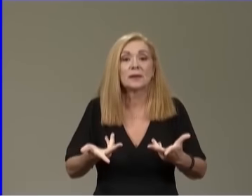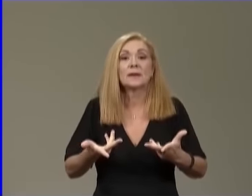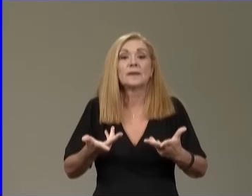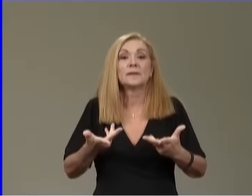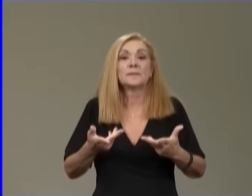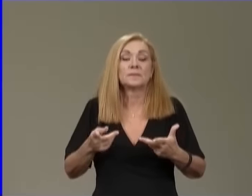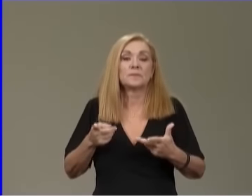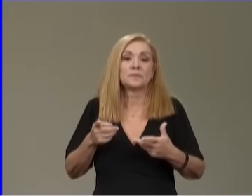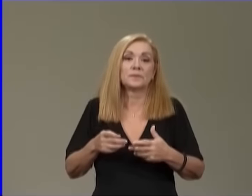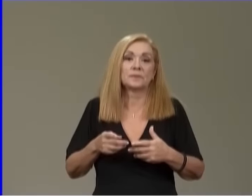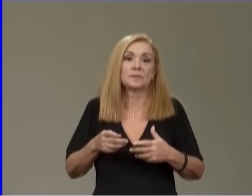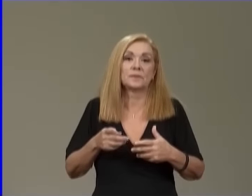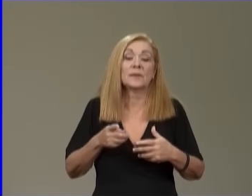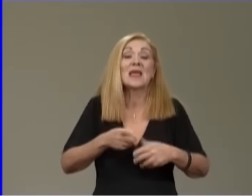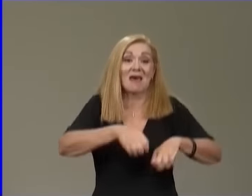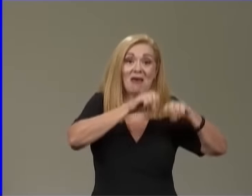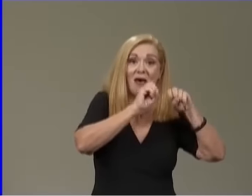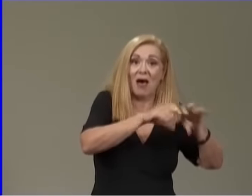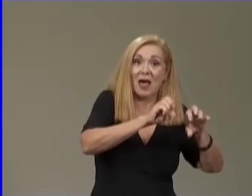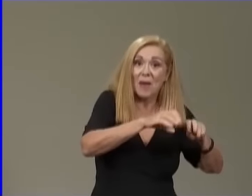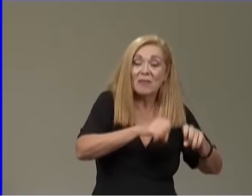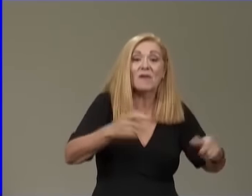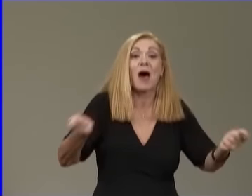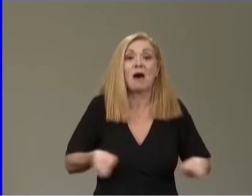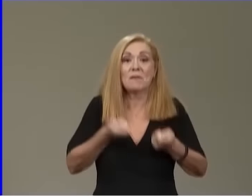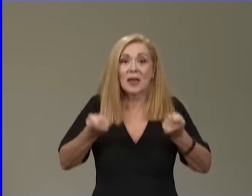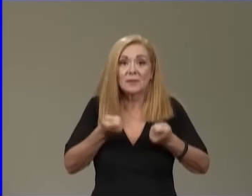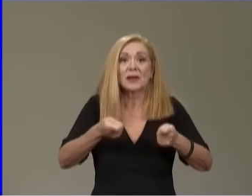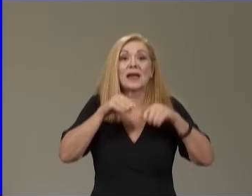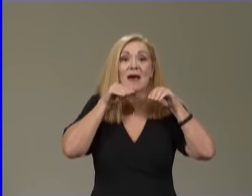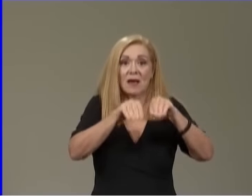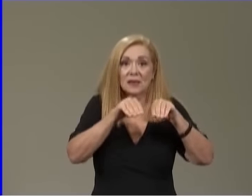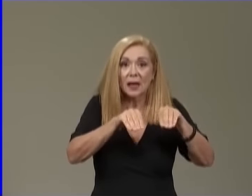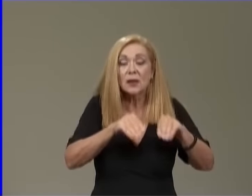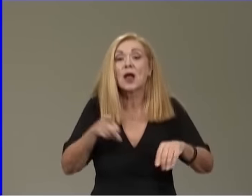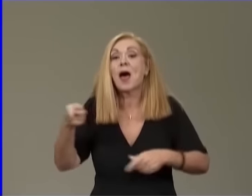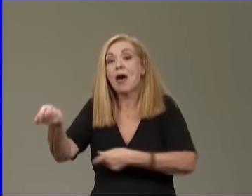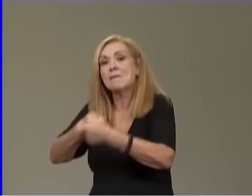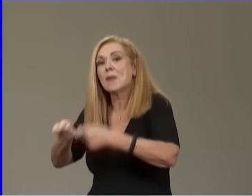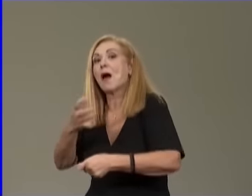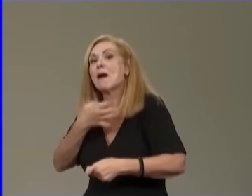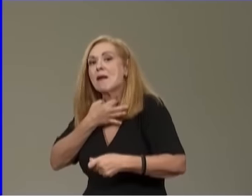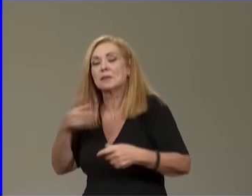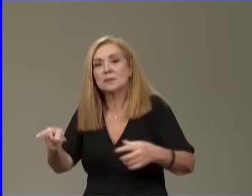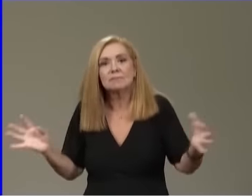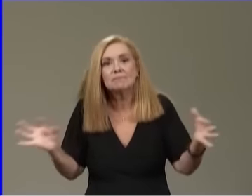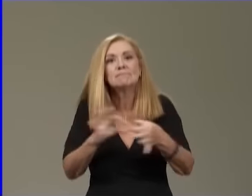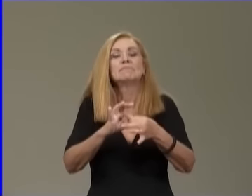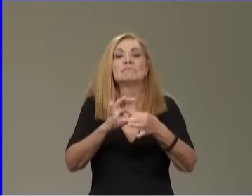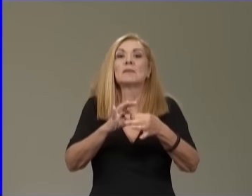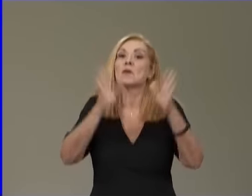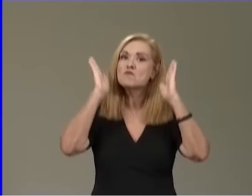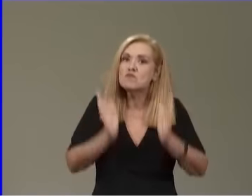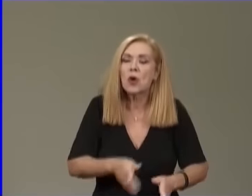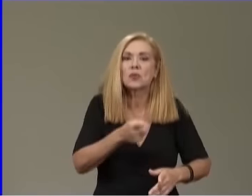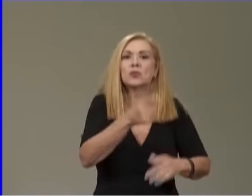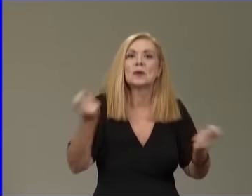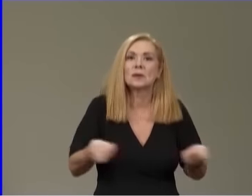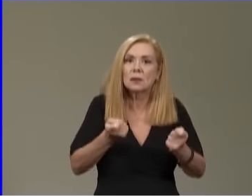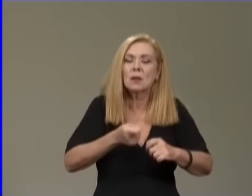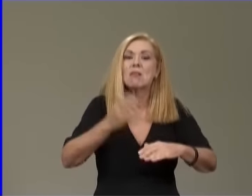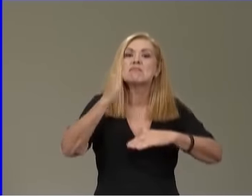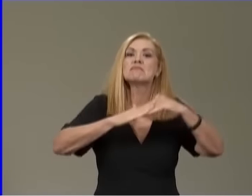σύνδεση της εκπαίδευσης, της επαγγελματικής κατάρτισης με τις ανάγκες των επιχειρήσεων, ώστε να παρέχονται δεξιότητες που και